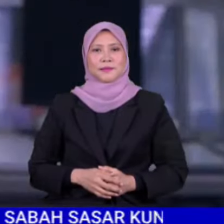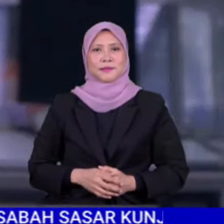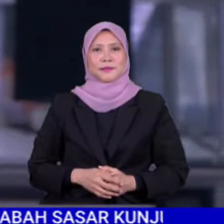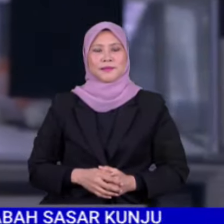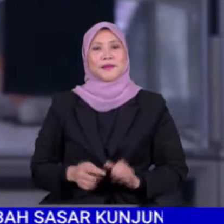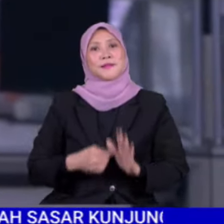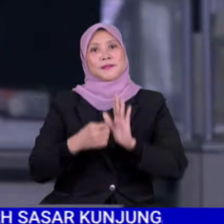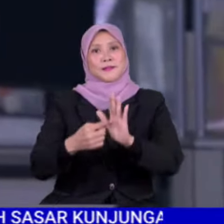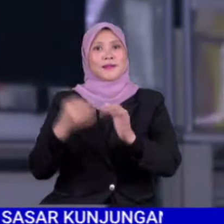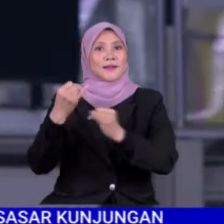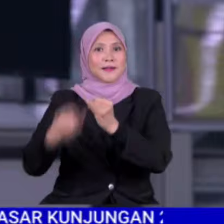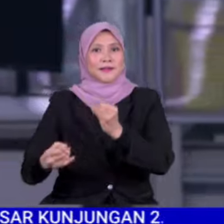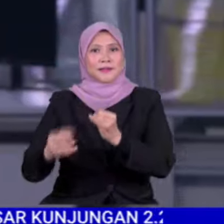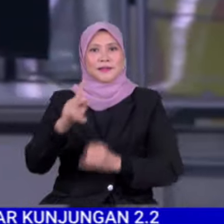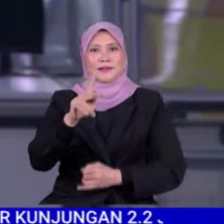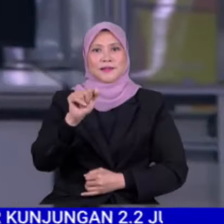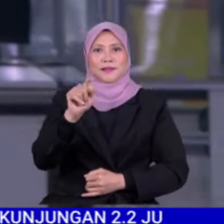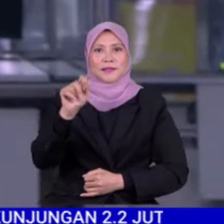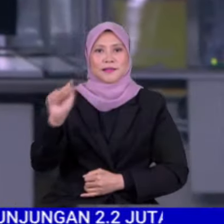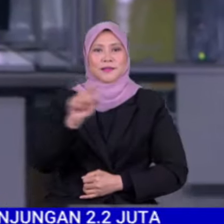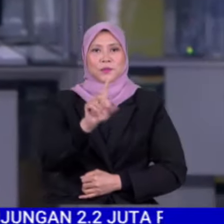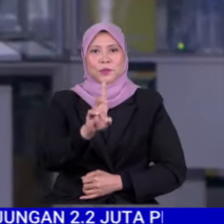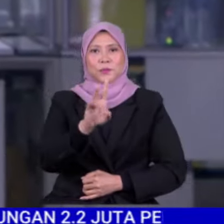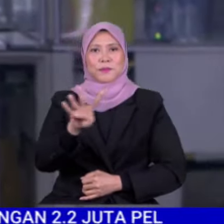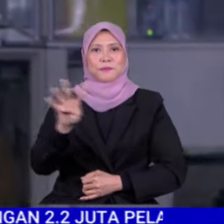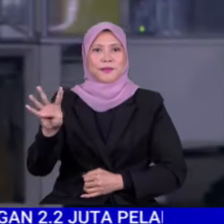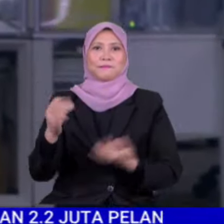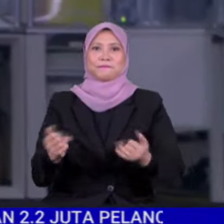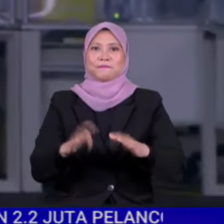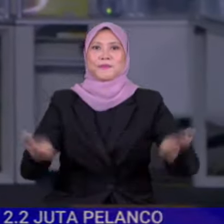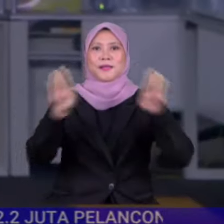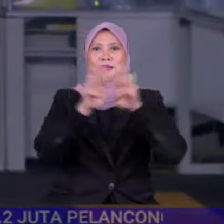Saudara, paparan itu mengakhiri Kanta 744. Ikuti berita